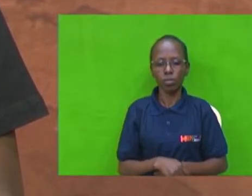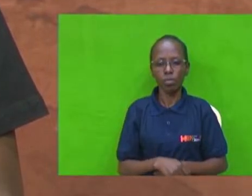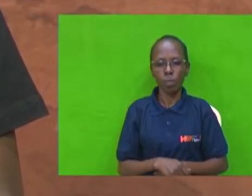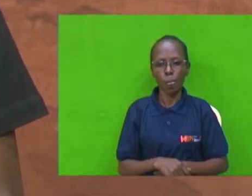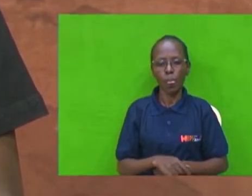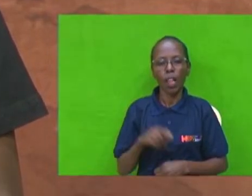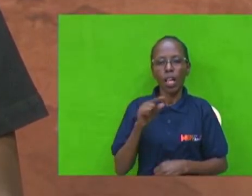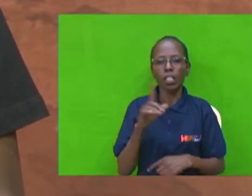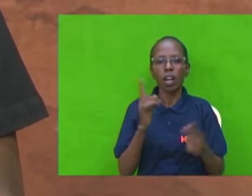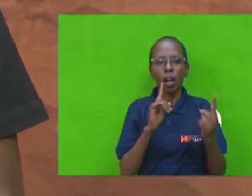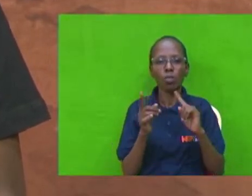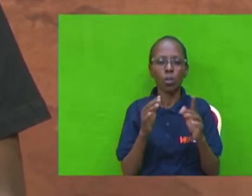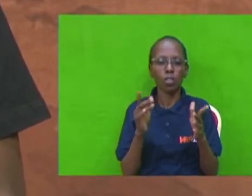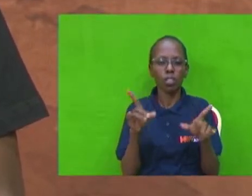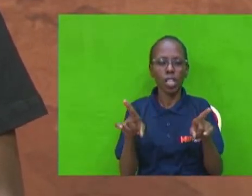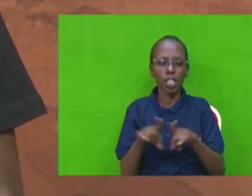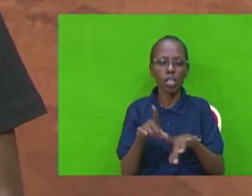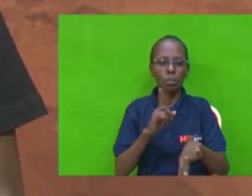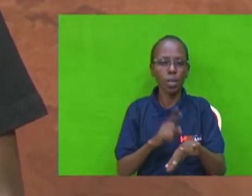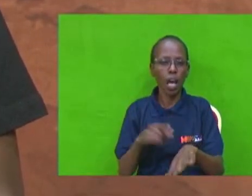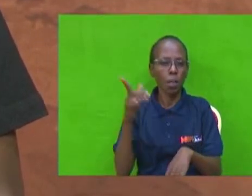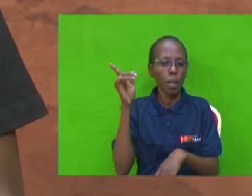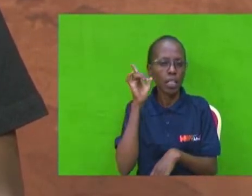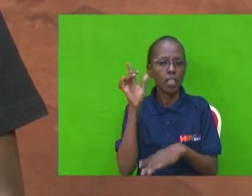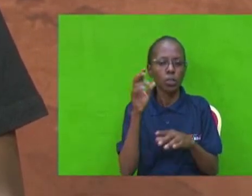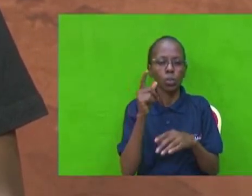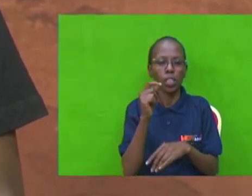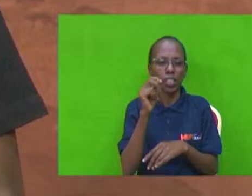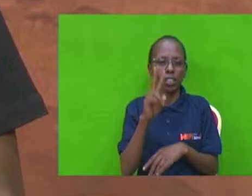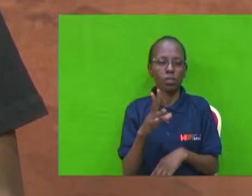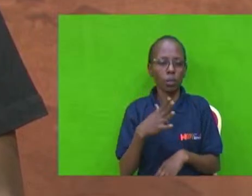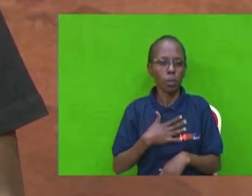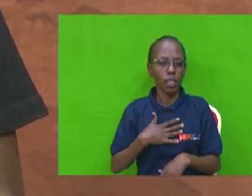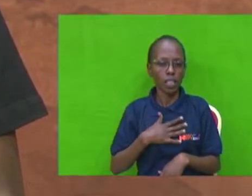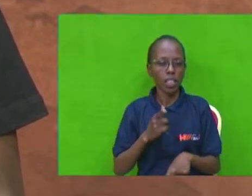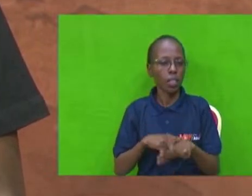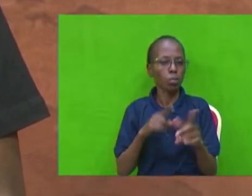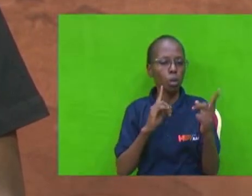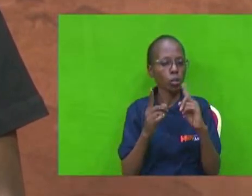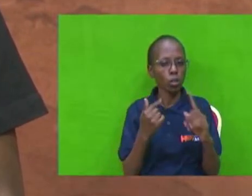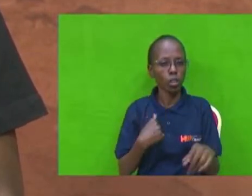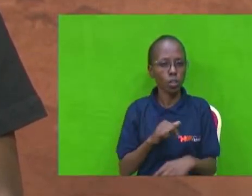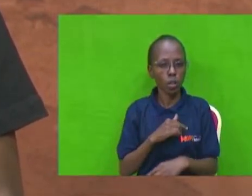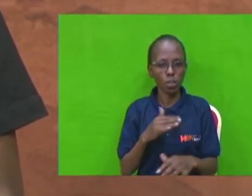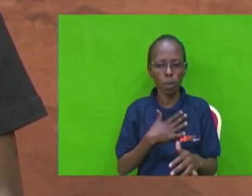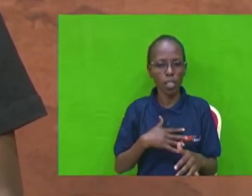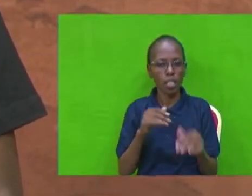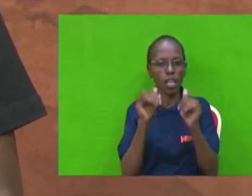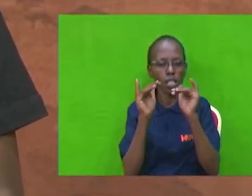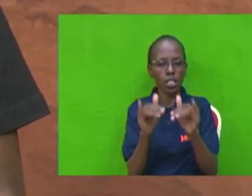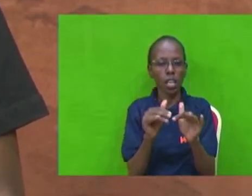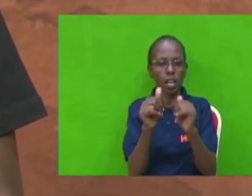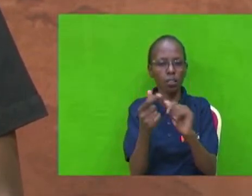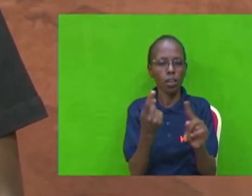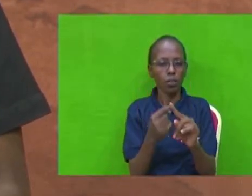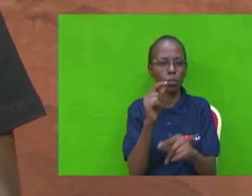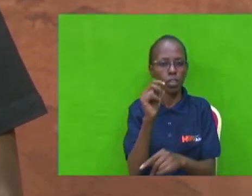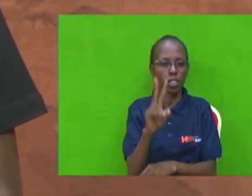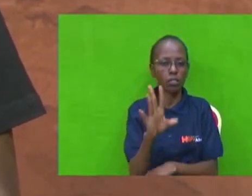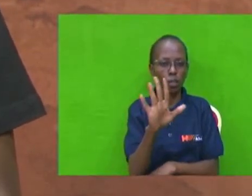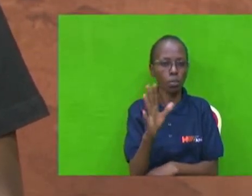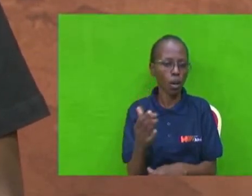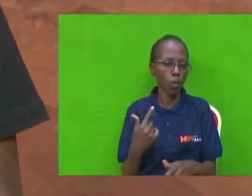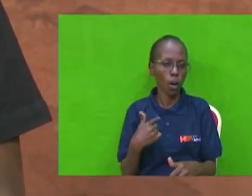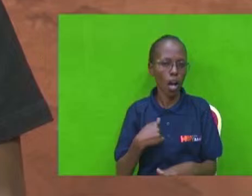simu. Mpenzi mtazamaji, wakati unapiga simu tunaomba upunguze sauti au ukae mbali tu na runinga ili tukupate